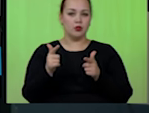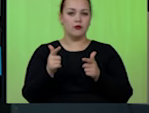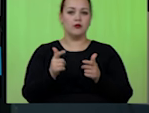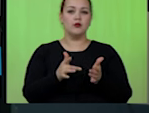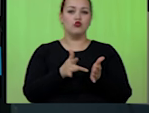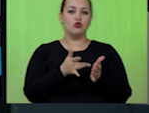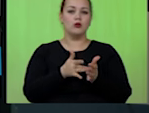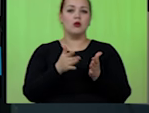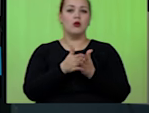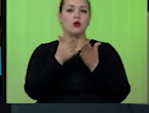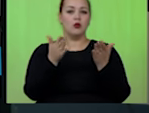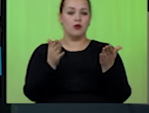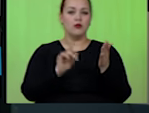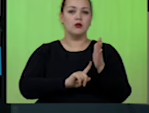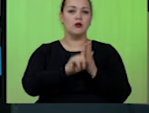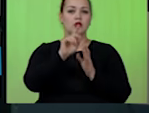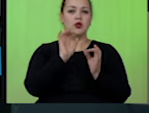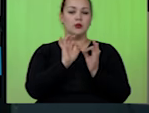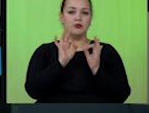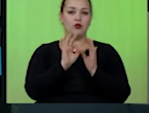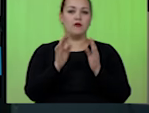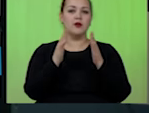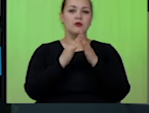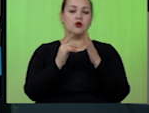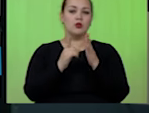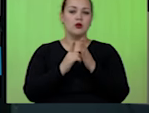для начала мы проверим домашнее задание.